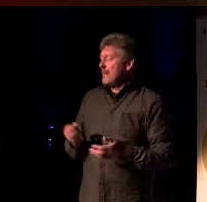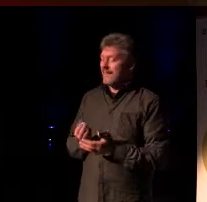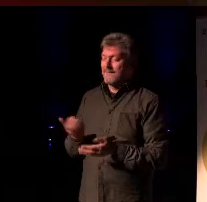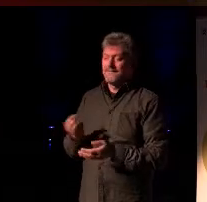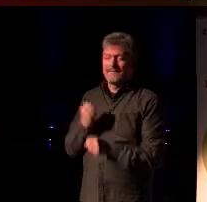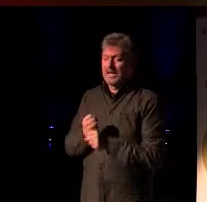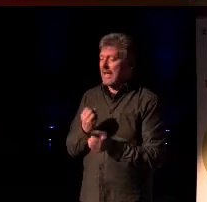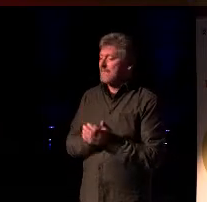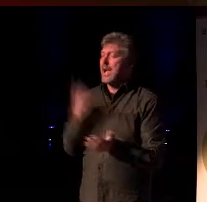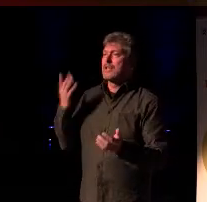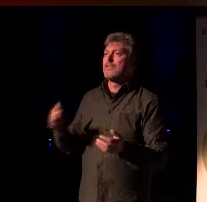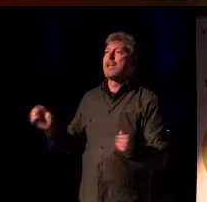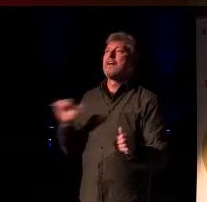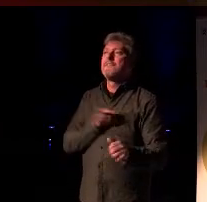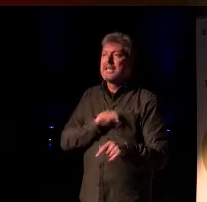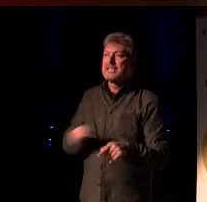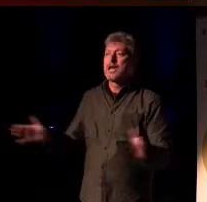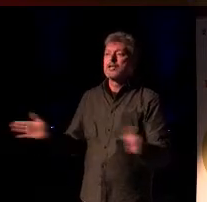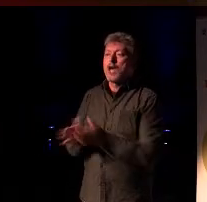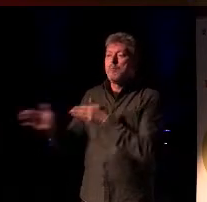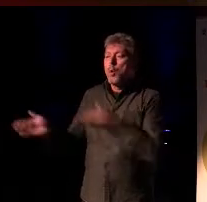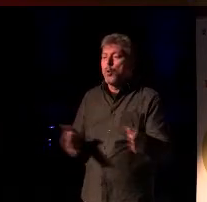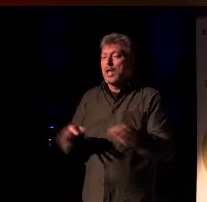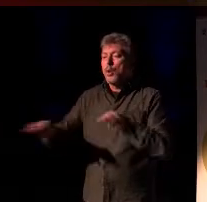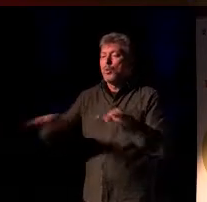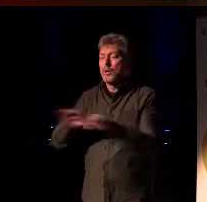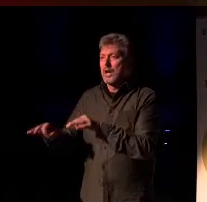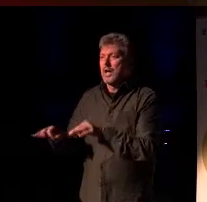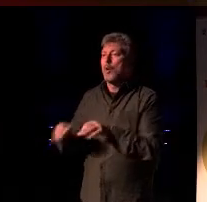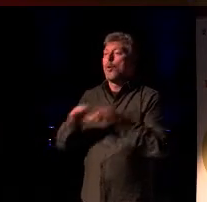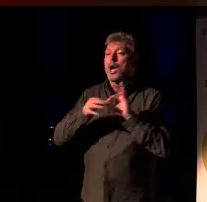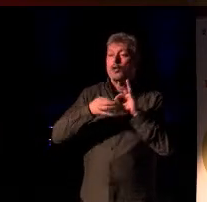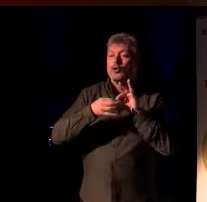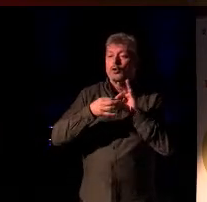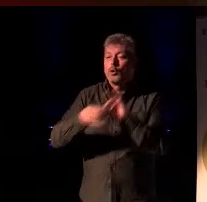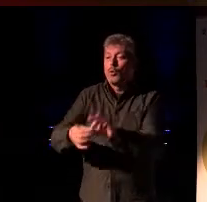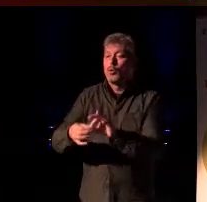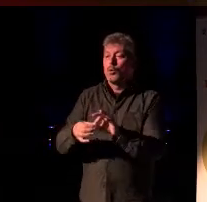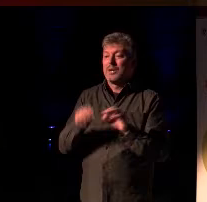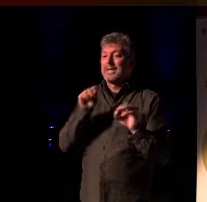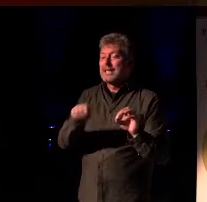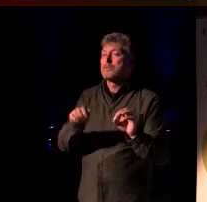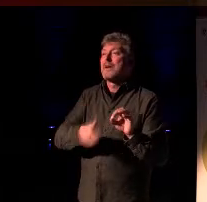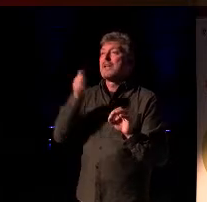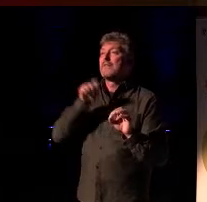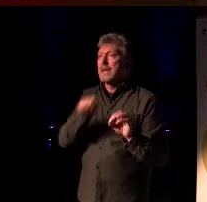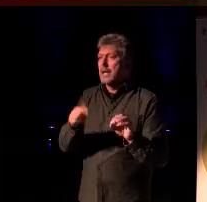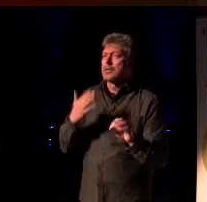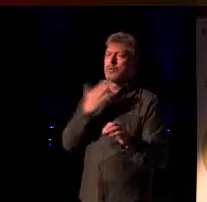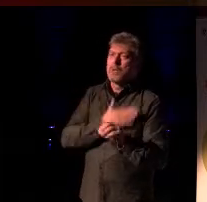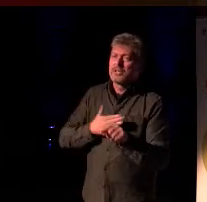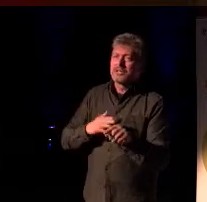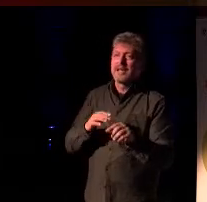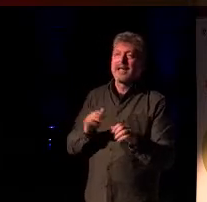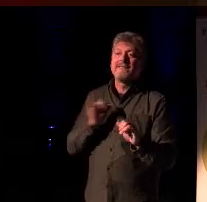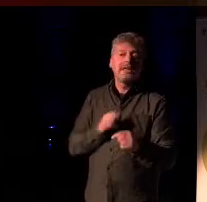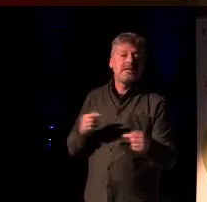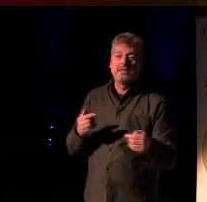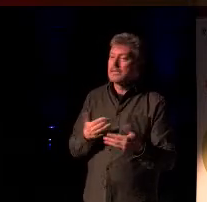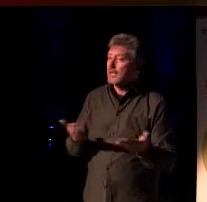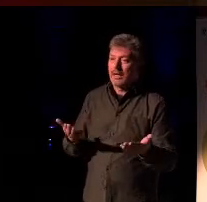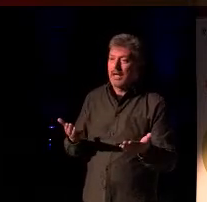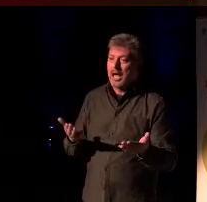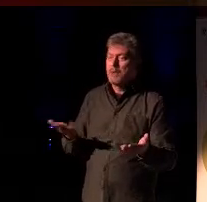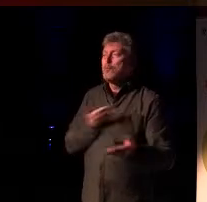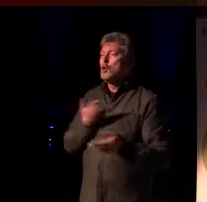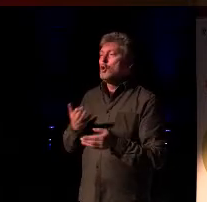Hvis de er samordnet og koordinerte, og i tråd med det som er viktig for deg som pasient. I motsatt fall kan mye og ukoordinert